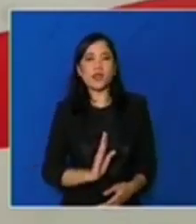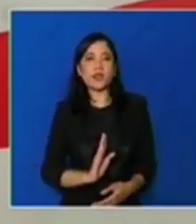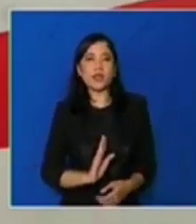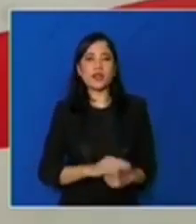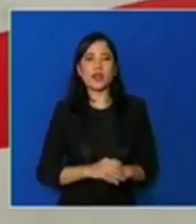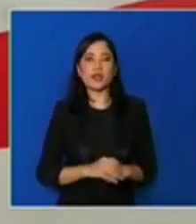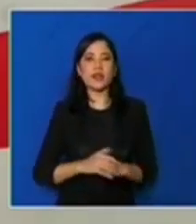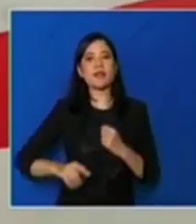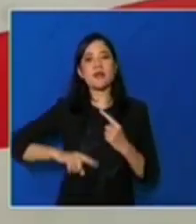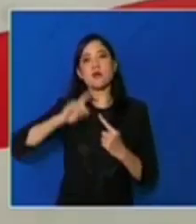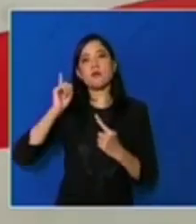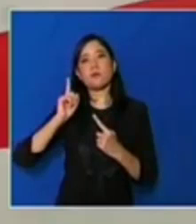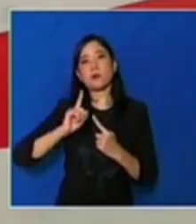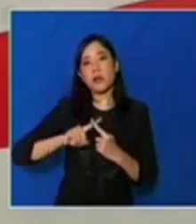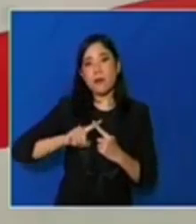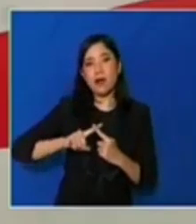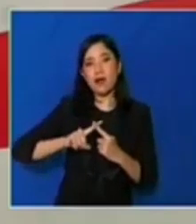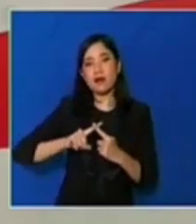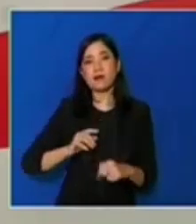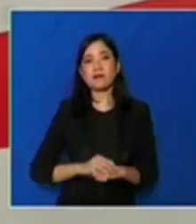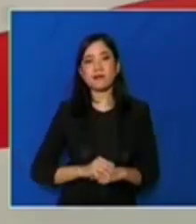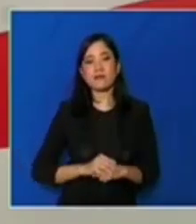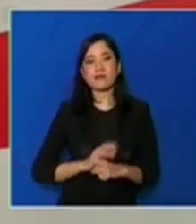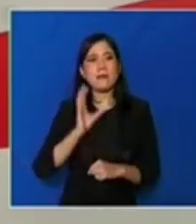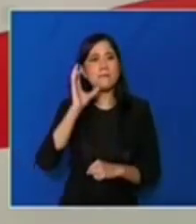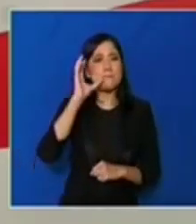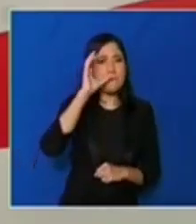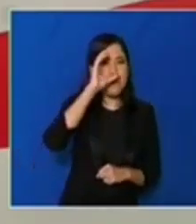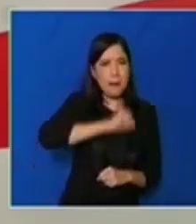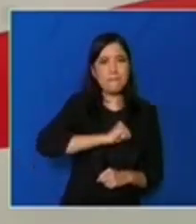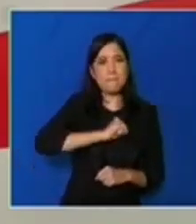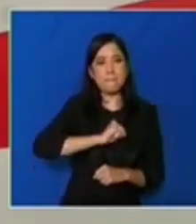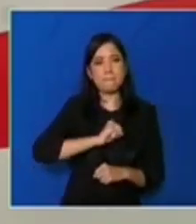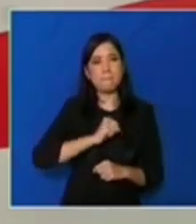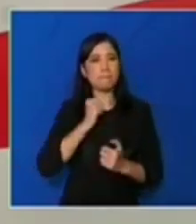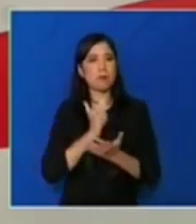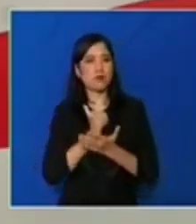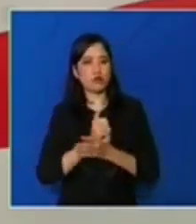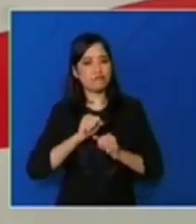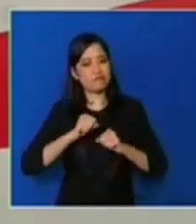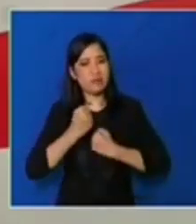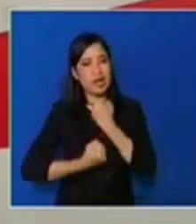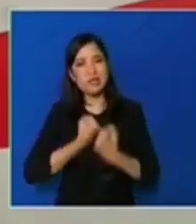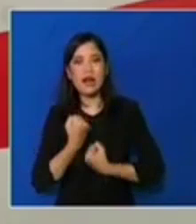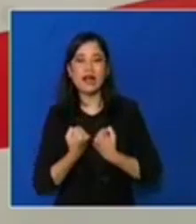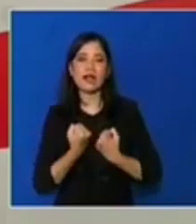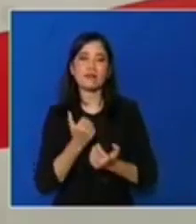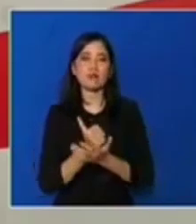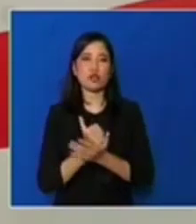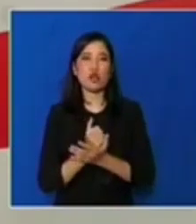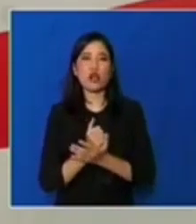yaitu yang pertama pahami dan melaksanakan dengan baik Bagaimana mengatur